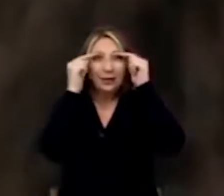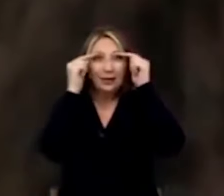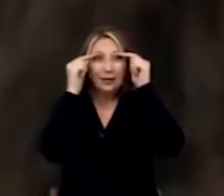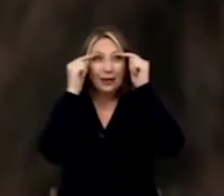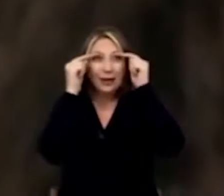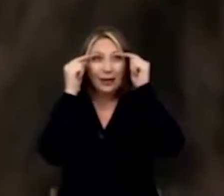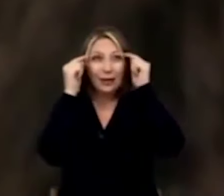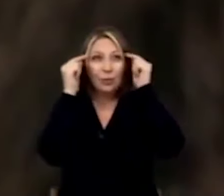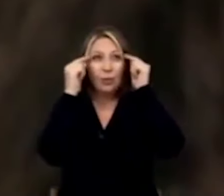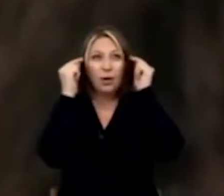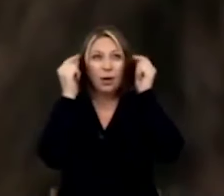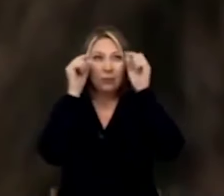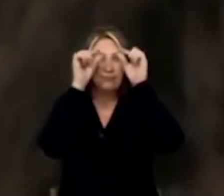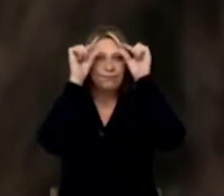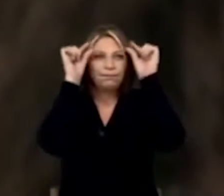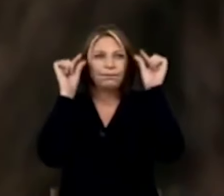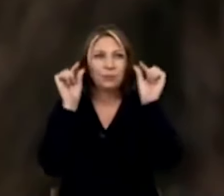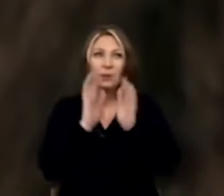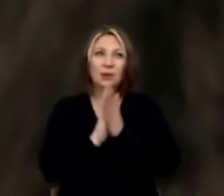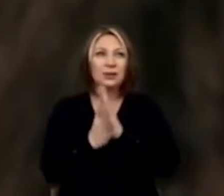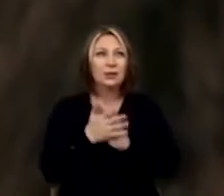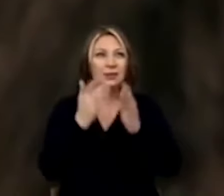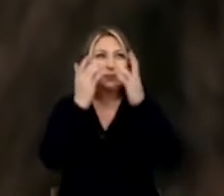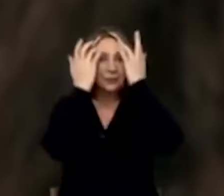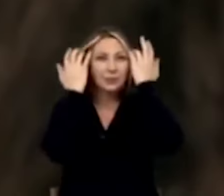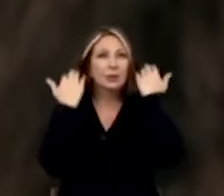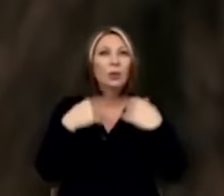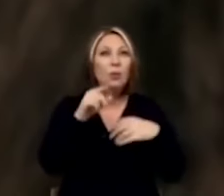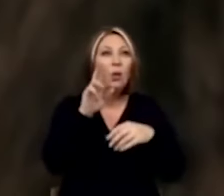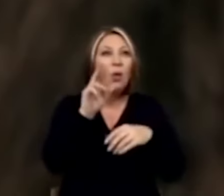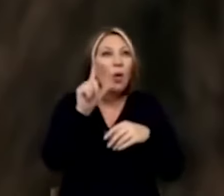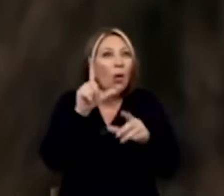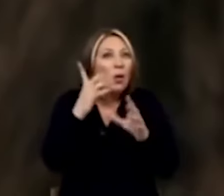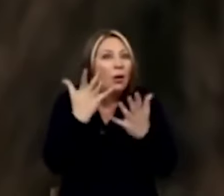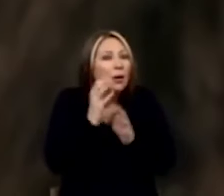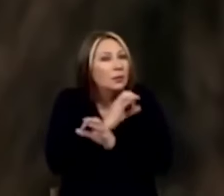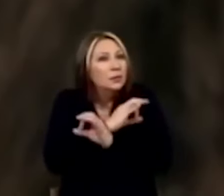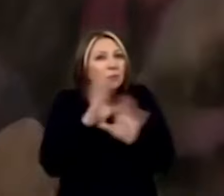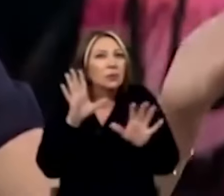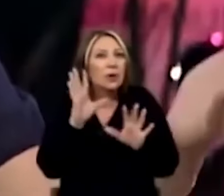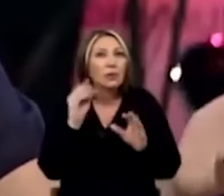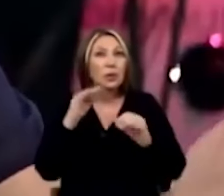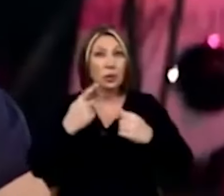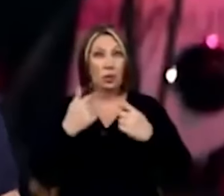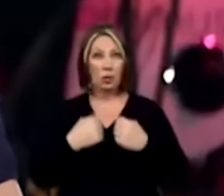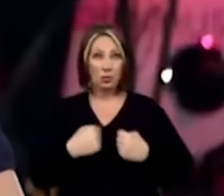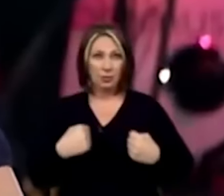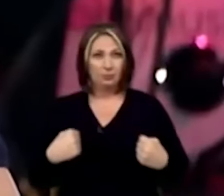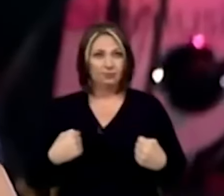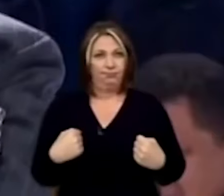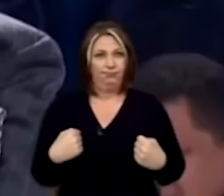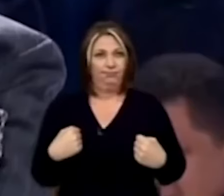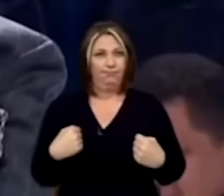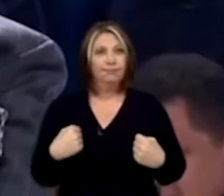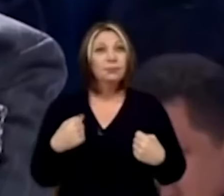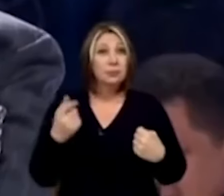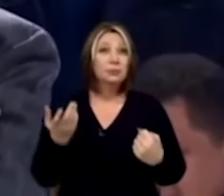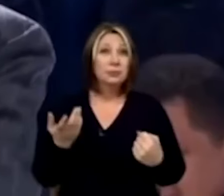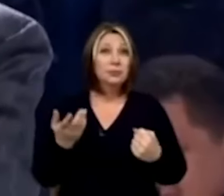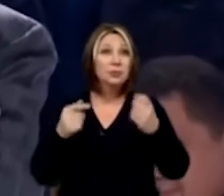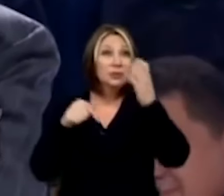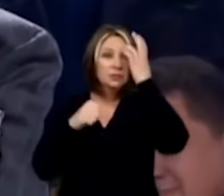uçları altlarında boyadık biraz. Hani biraz daha kalınlaştı. Ya bu rol yeteneği mi? Çok acayip bir şeymiş. Ya ama kilo aldım o şey için. Kilo aldın?